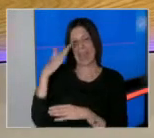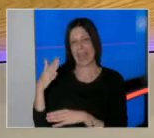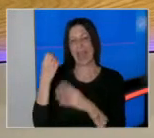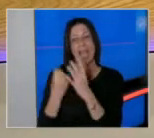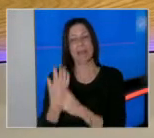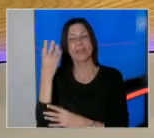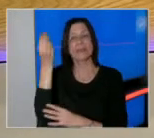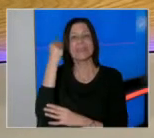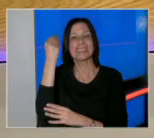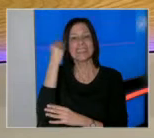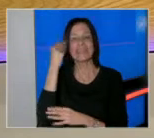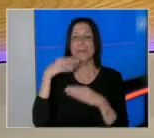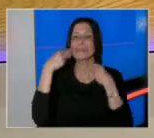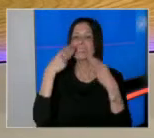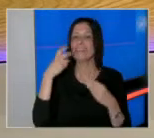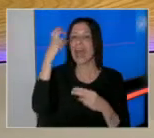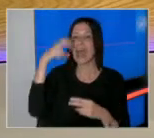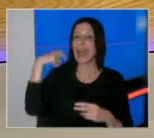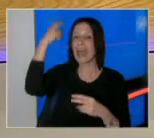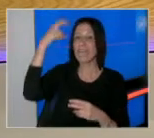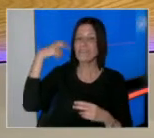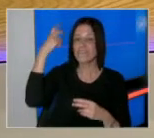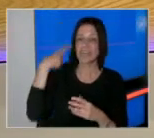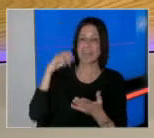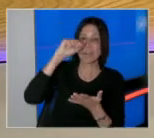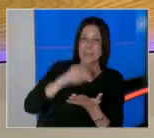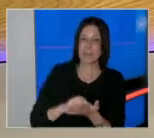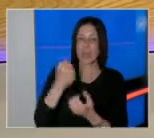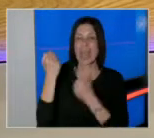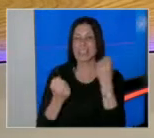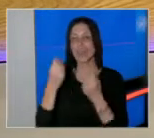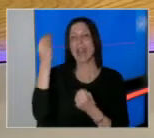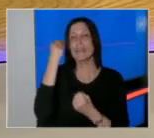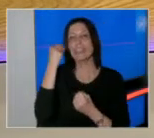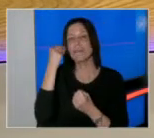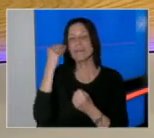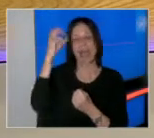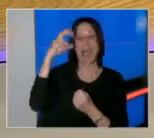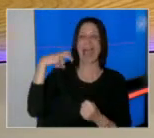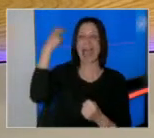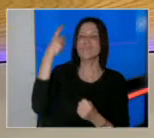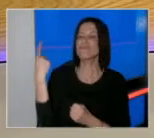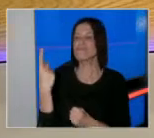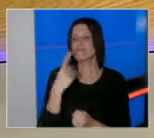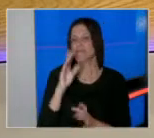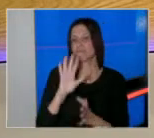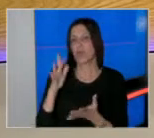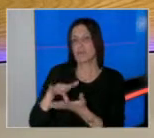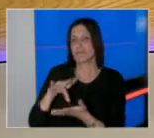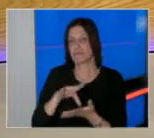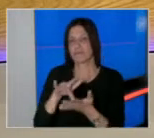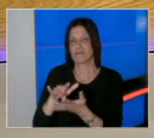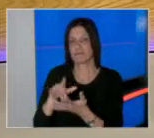הקמת בית הספר בשפה ערבית, וכן מימון הסעות לתלמידים ערבים, לכל דכפין בכל